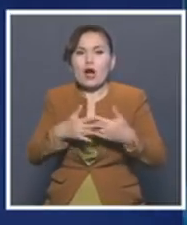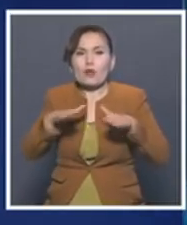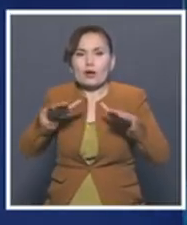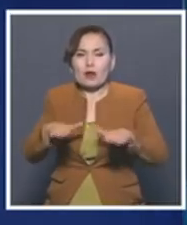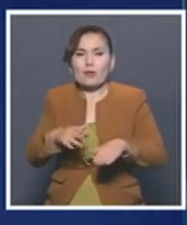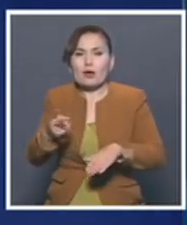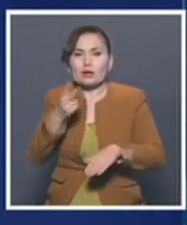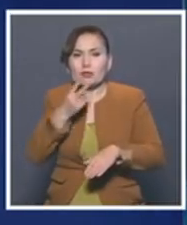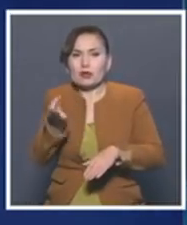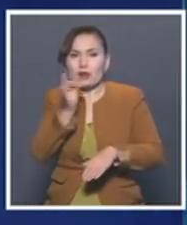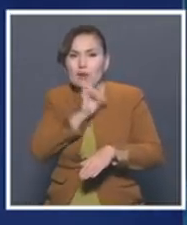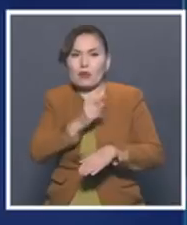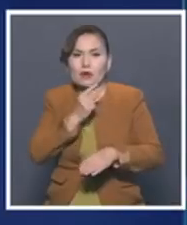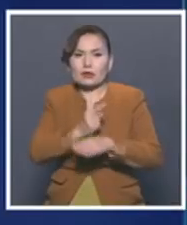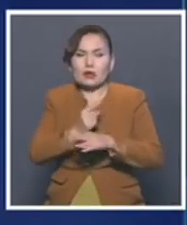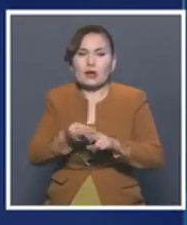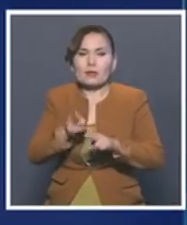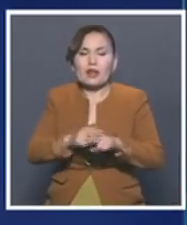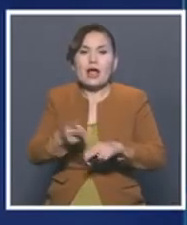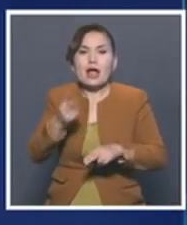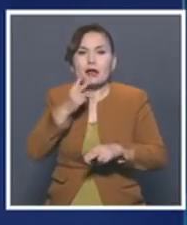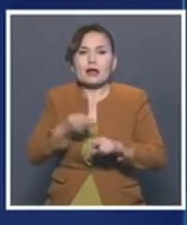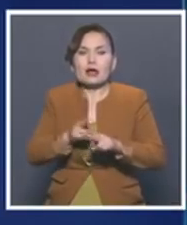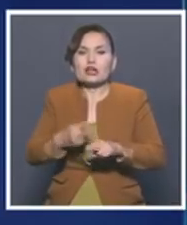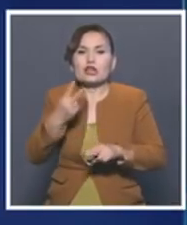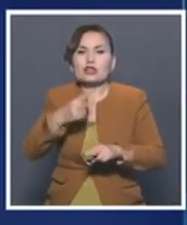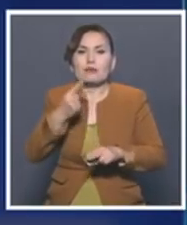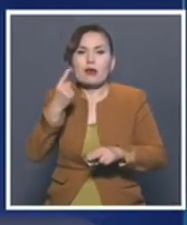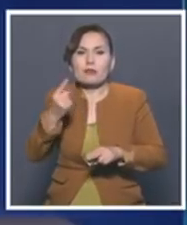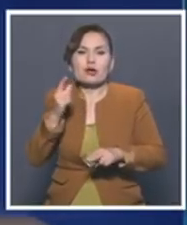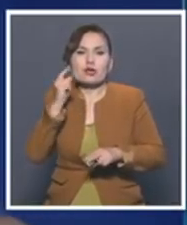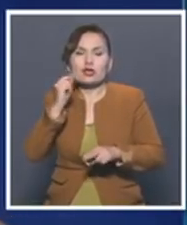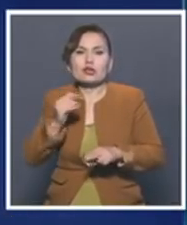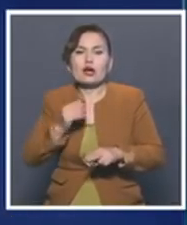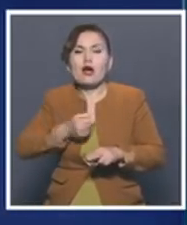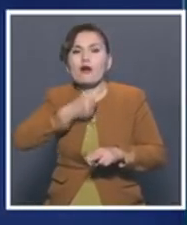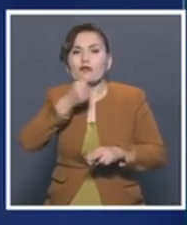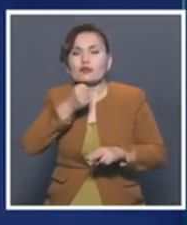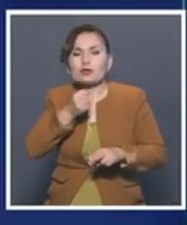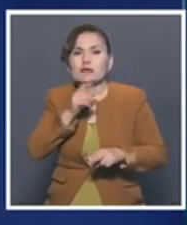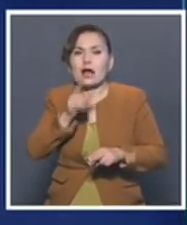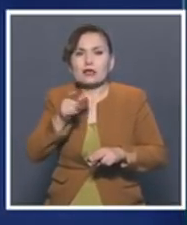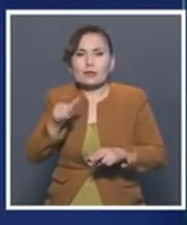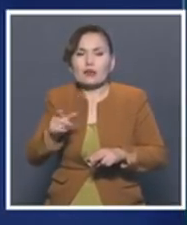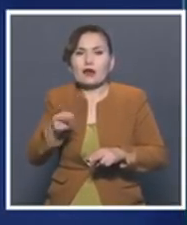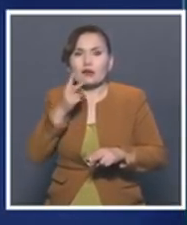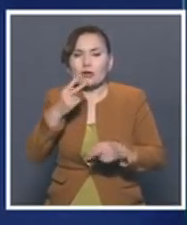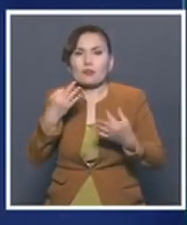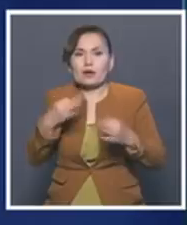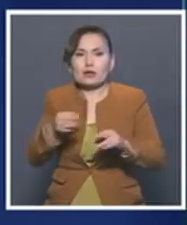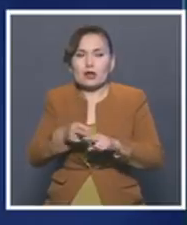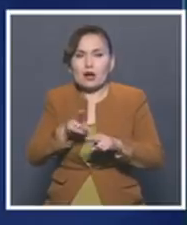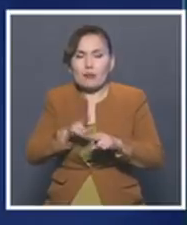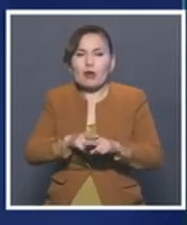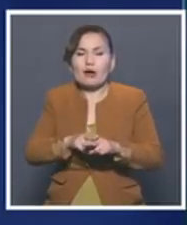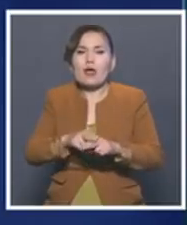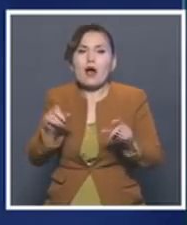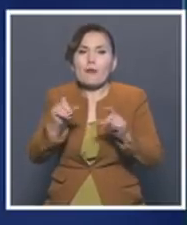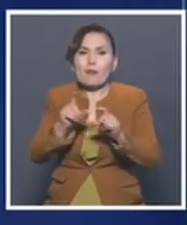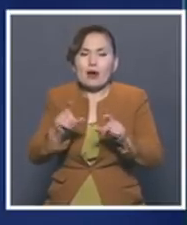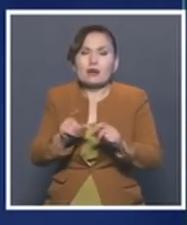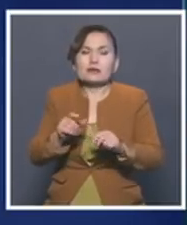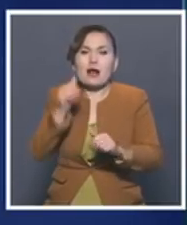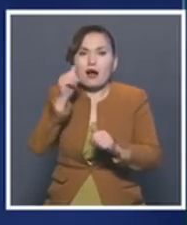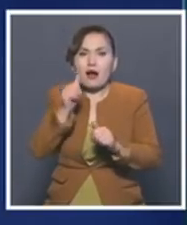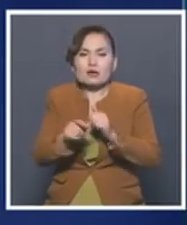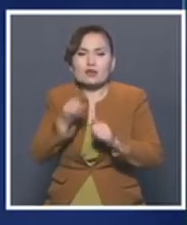тұтыну тоқтатылды. Бұдан бөлек темекі енді 21 жастан жоғарыларға ғана сатылады. Сатушылар жеке куәліктерін көруге міндетті, тіпті темекі